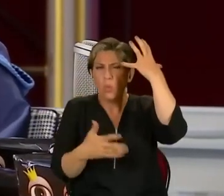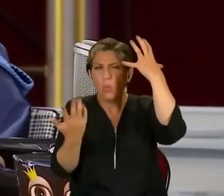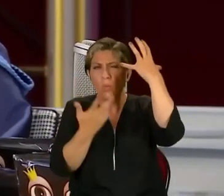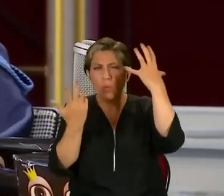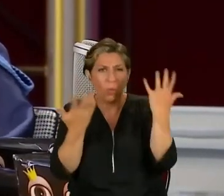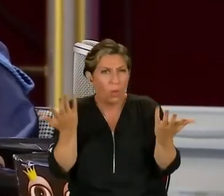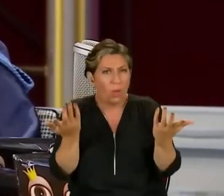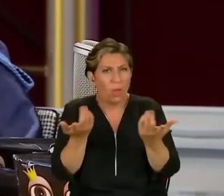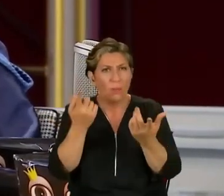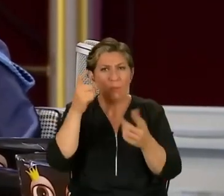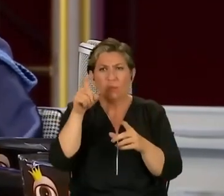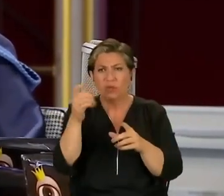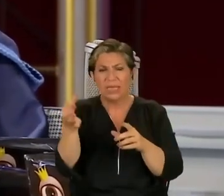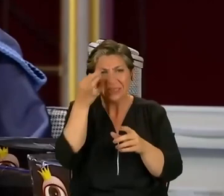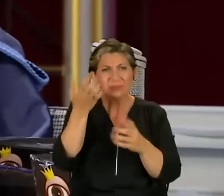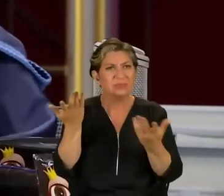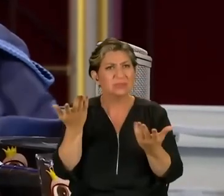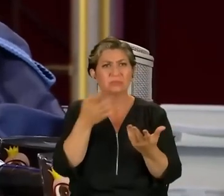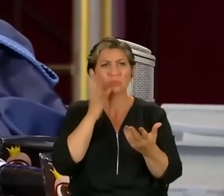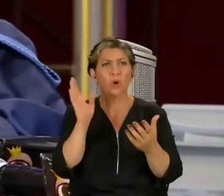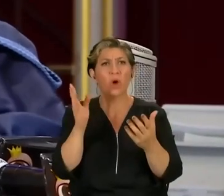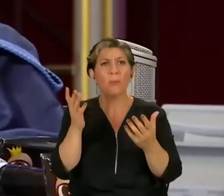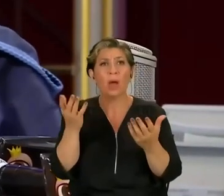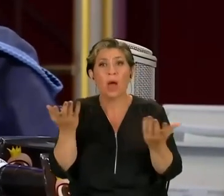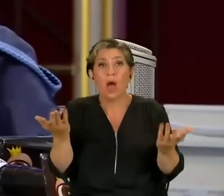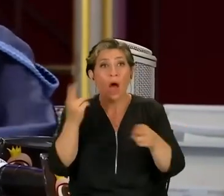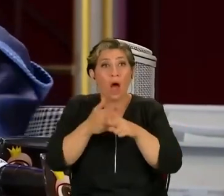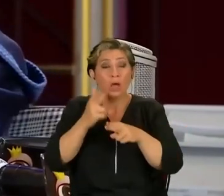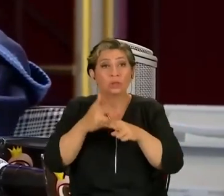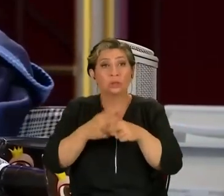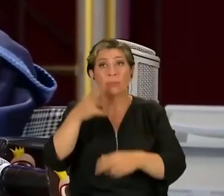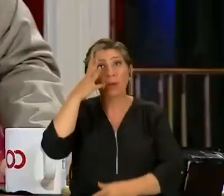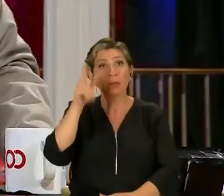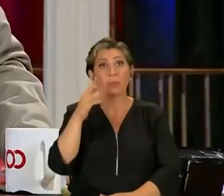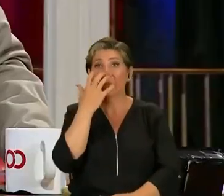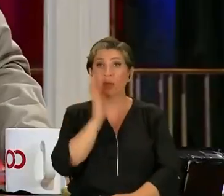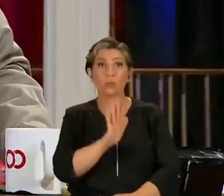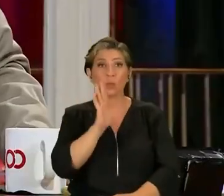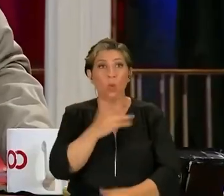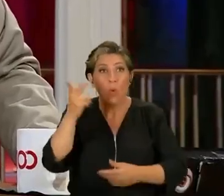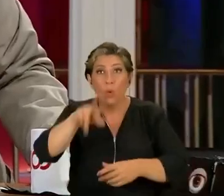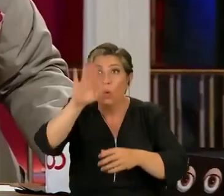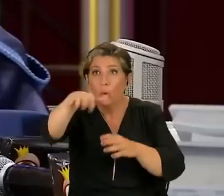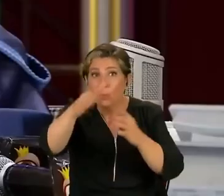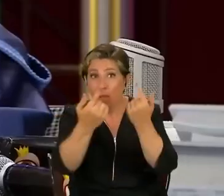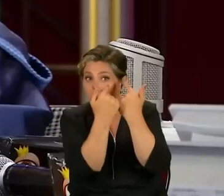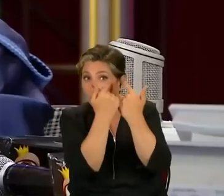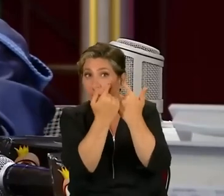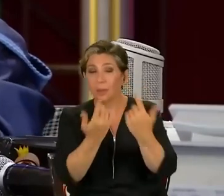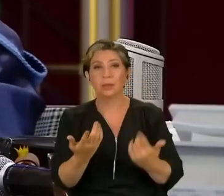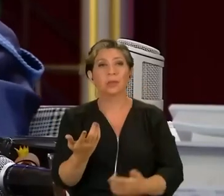Hmm. Bir böcek mi ısırmış ne ısırmış? Hmm. Acilde mal gibi bekletiyor. Ölüyorum ayol.